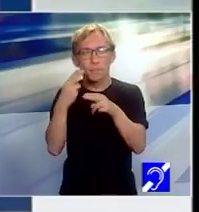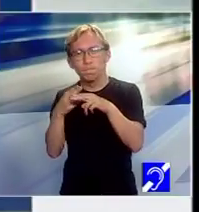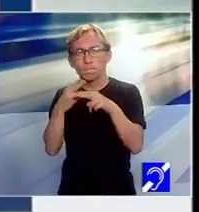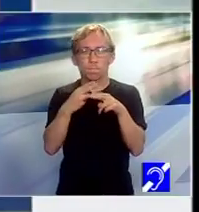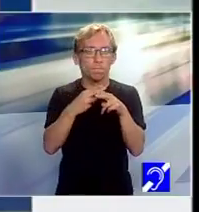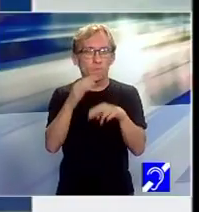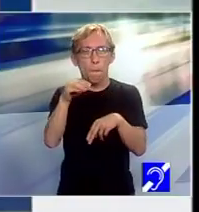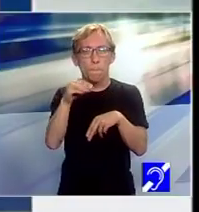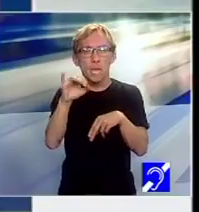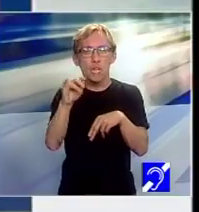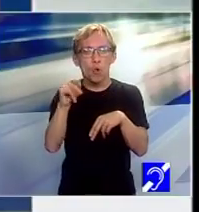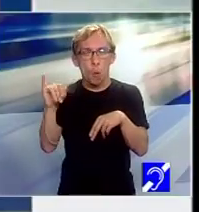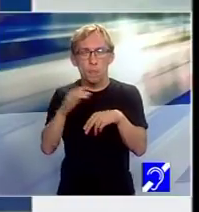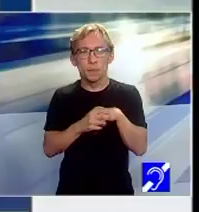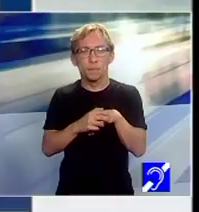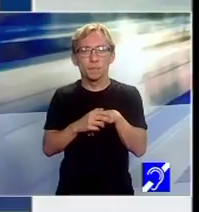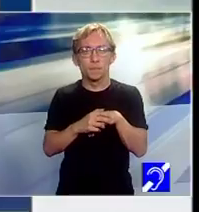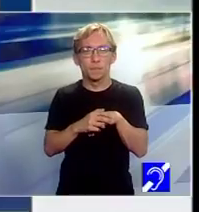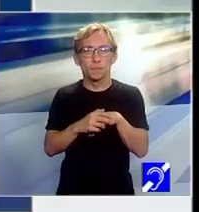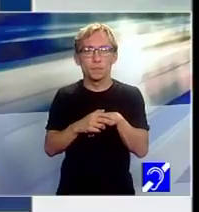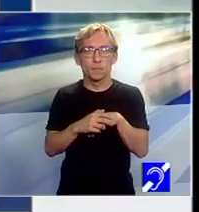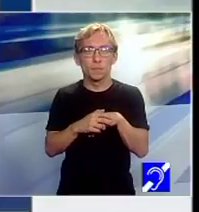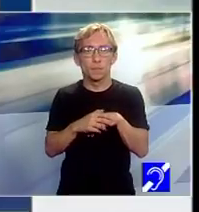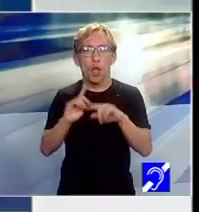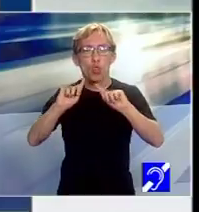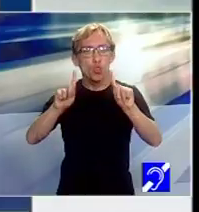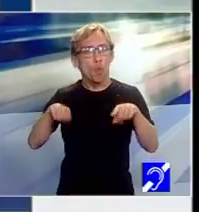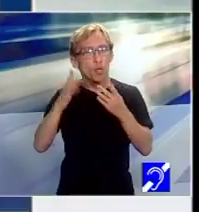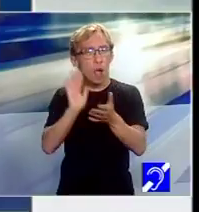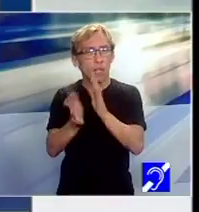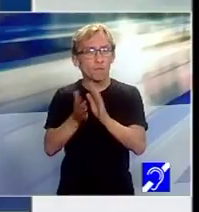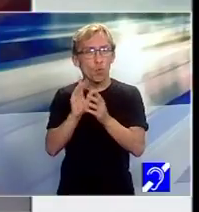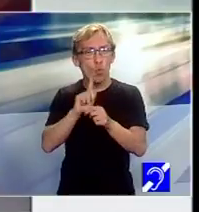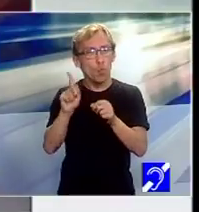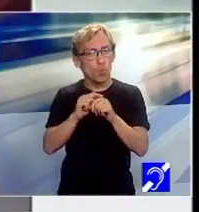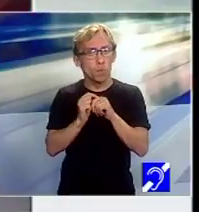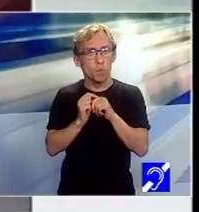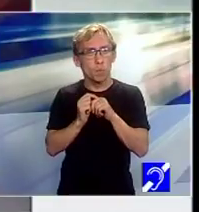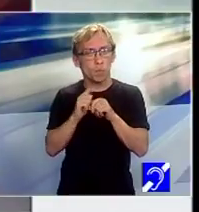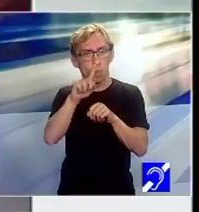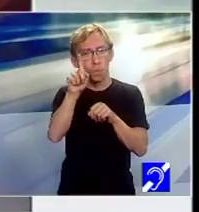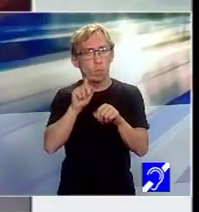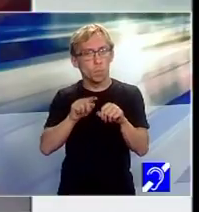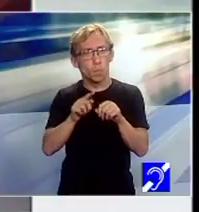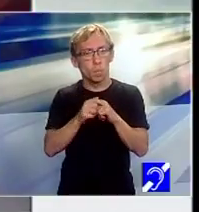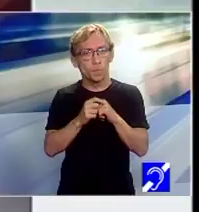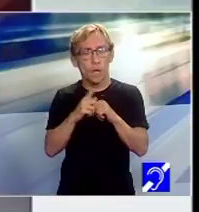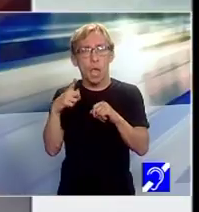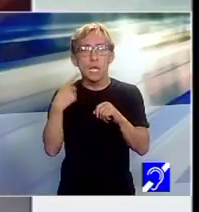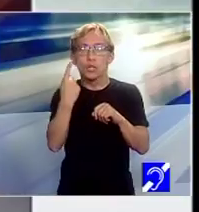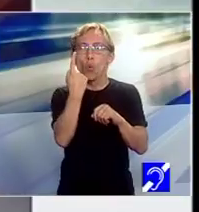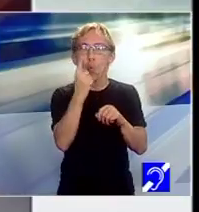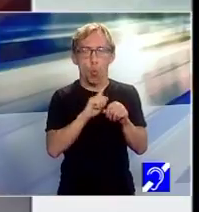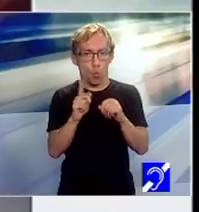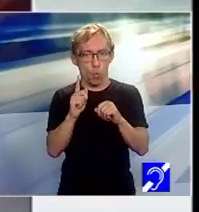Cum stați? Ați făcut o testare după aceea în instituție, după ce ați făcut toate lucrurile acestea? Deci, este un lucru neadevărat